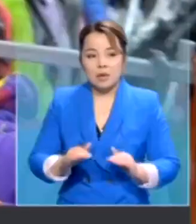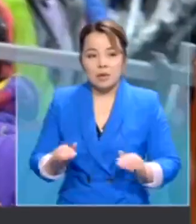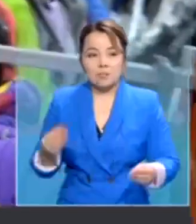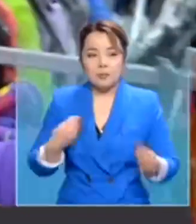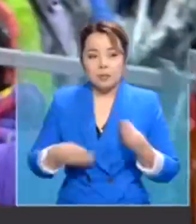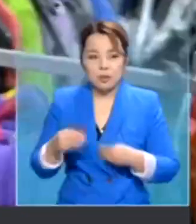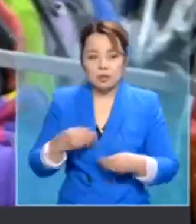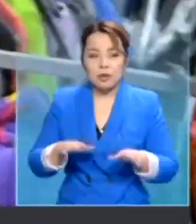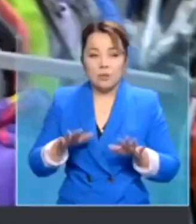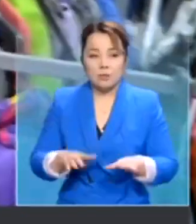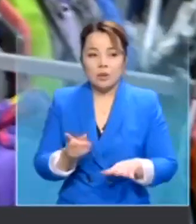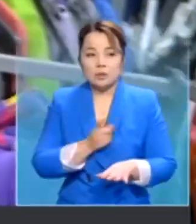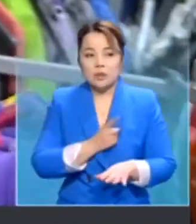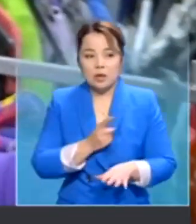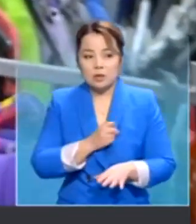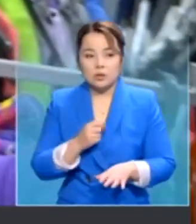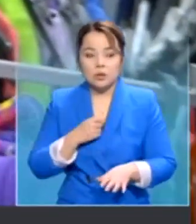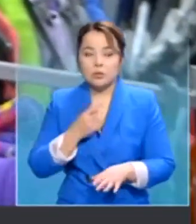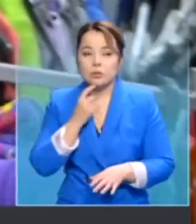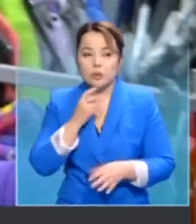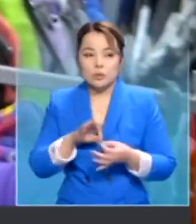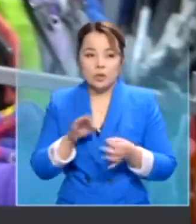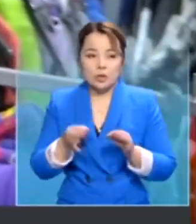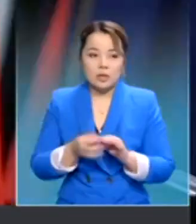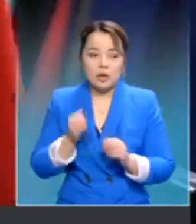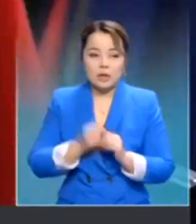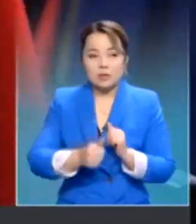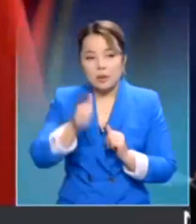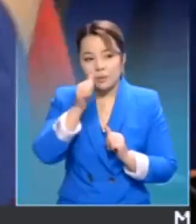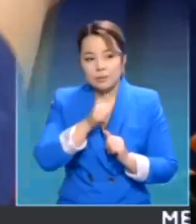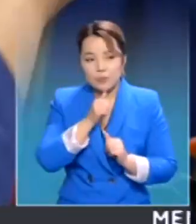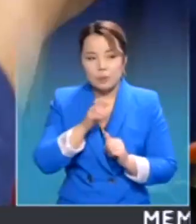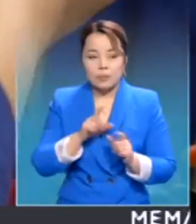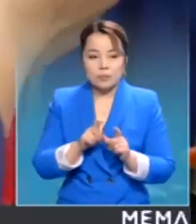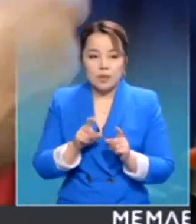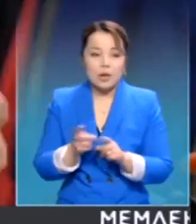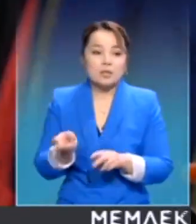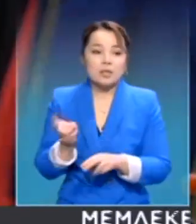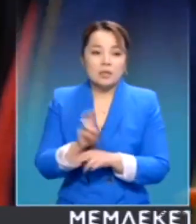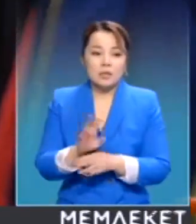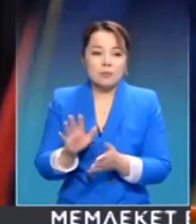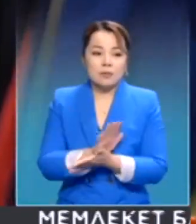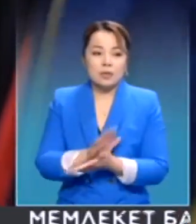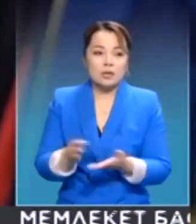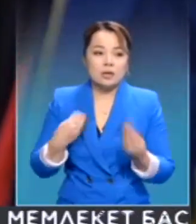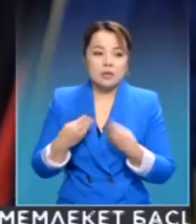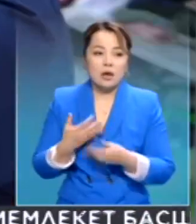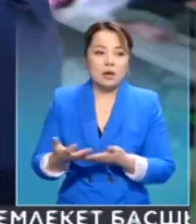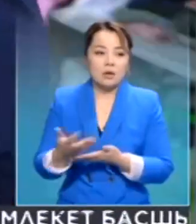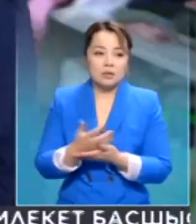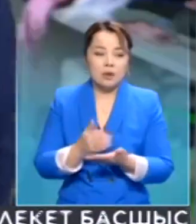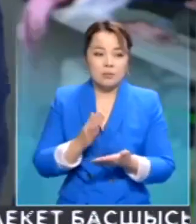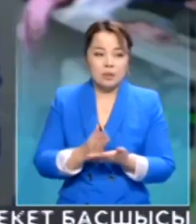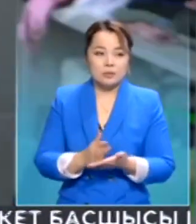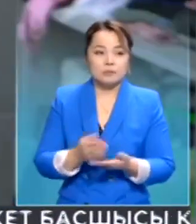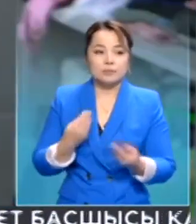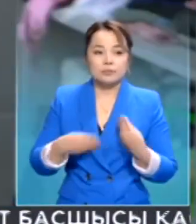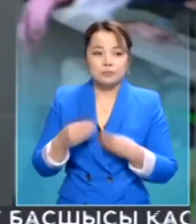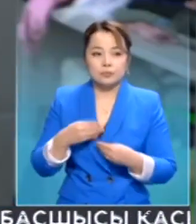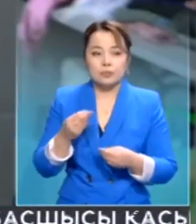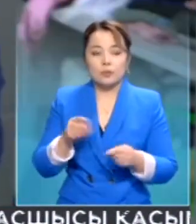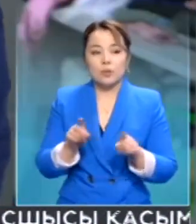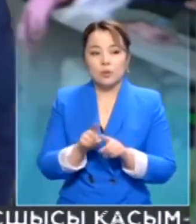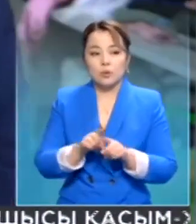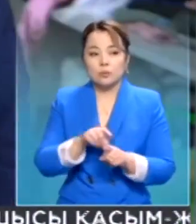басын бүтіндеу жалғыз өзіне тым қиын. Сондықтан да ай сайын ізгілік дүкеніне келіп тегін киім кешек алып кетеді. Киімді әжептәуір ақша